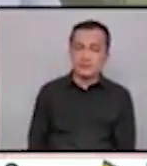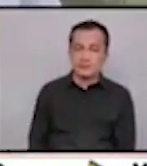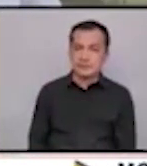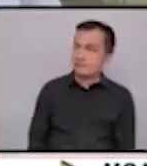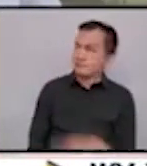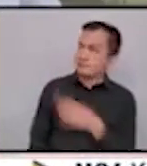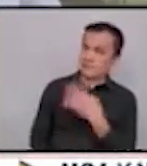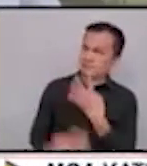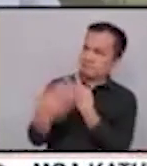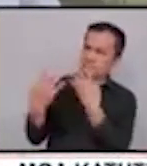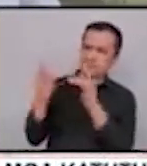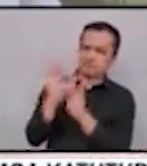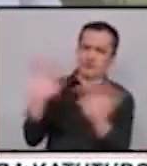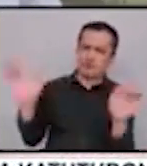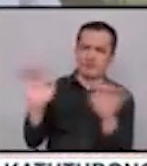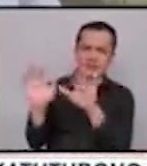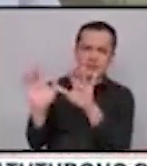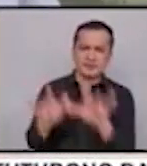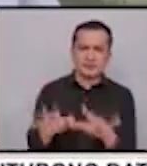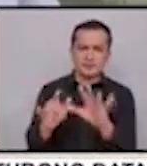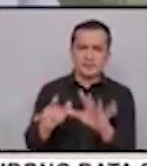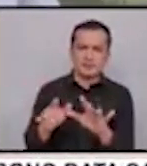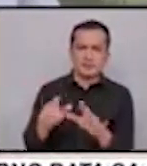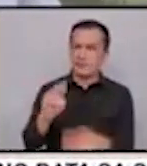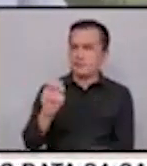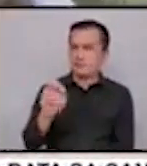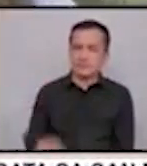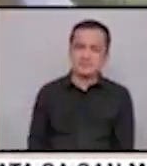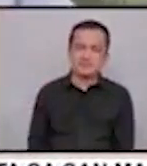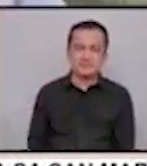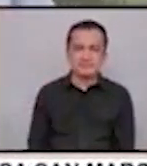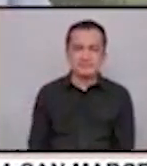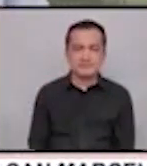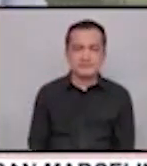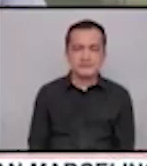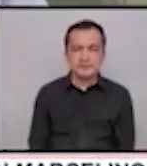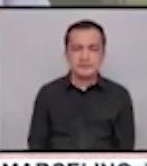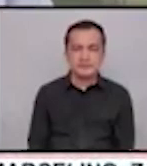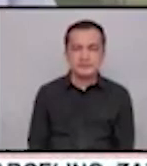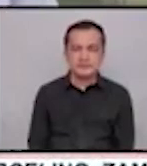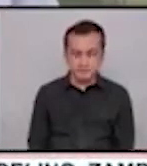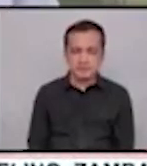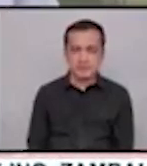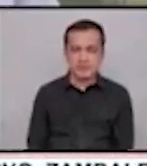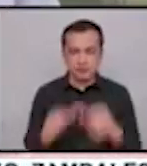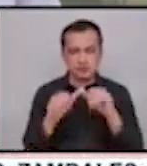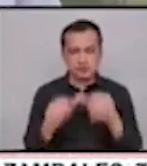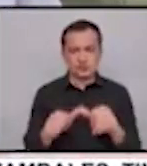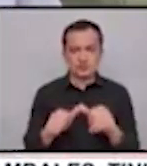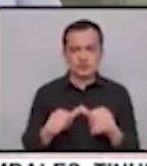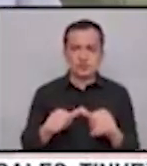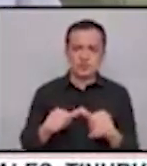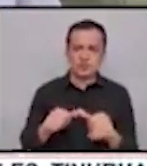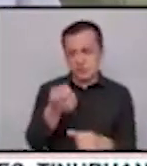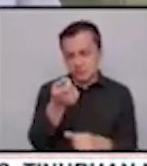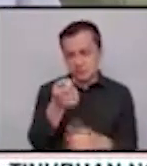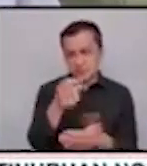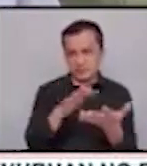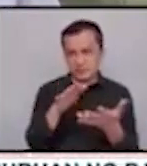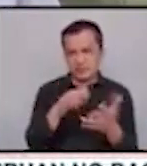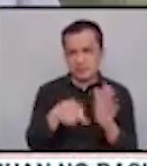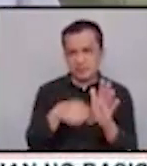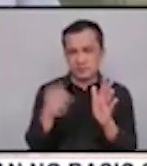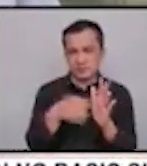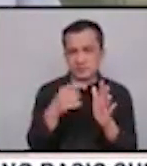mga pag-ulan sa anumang bahagi ng Metro Manila at sa mga kalapit na lalawigan nito. Magpapatuloy ang bagyong maulap hanggang sa maulap na kalangitan na may kasamang